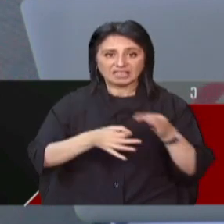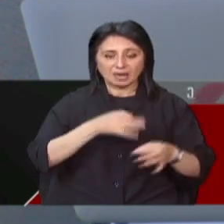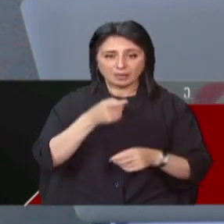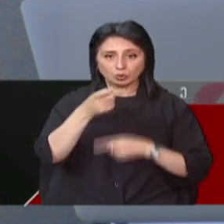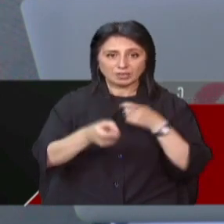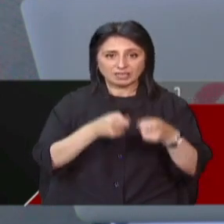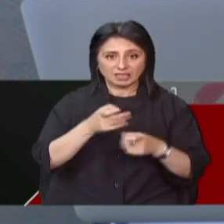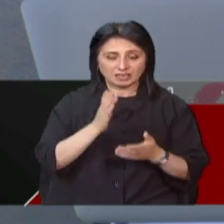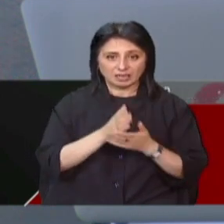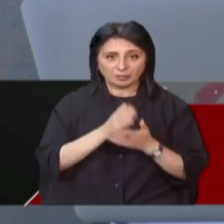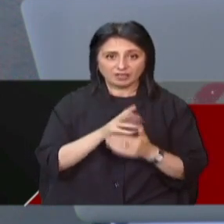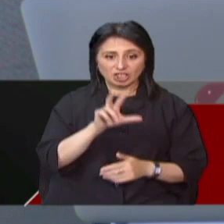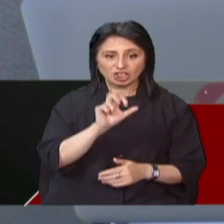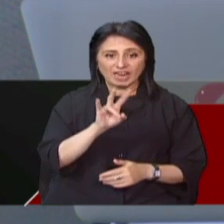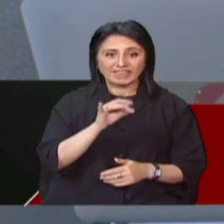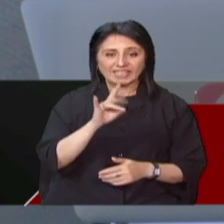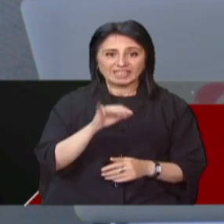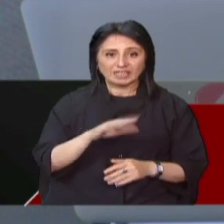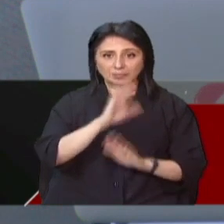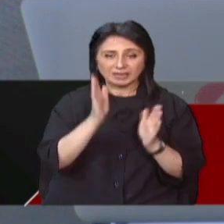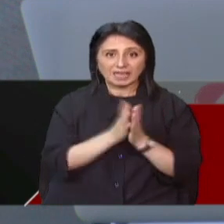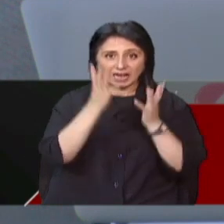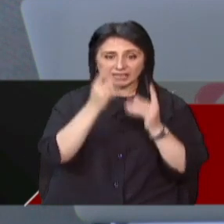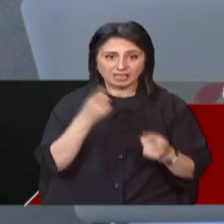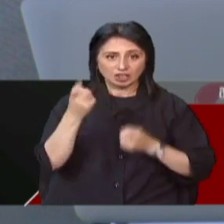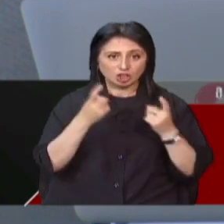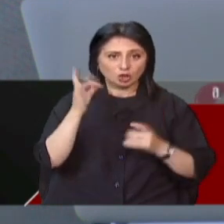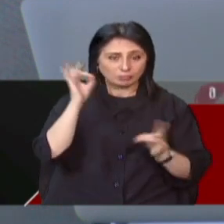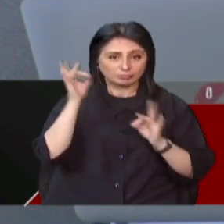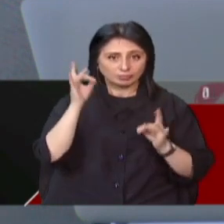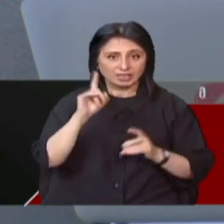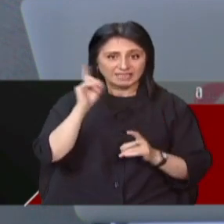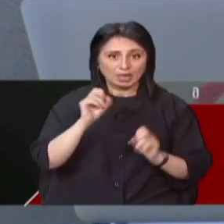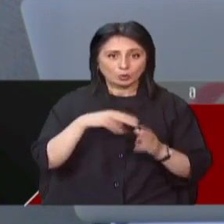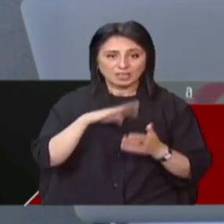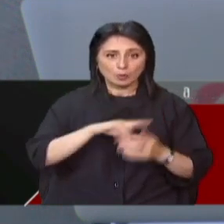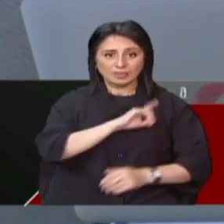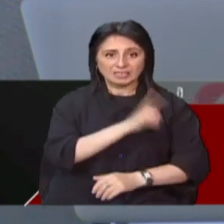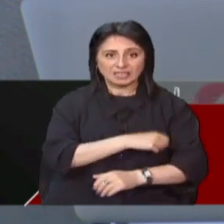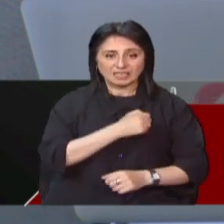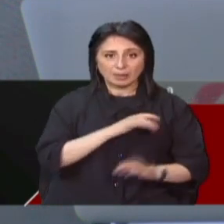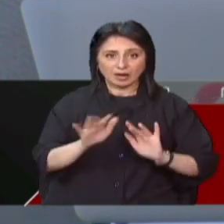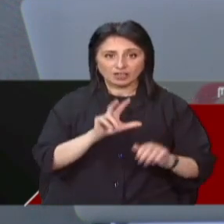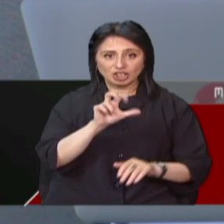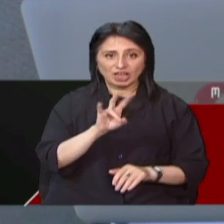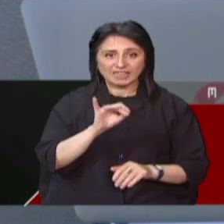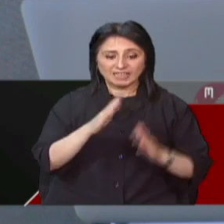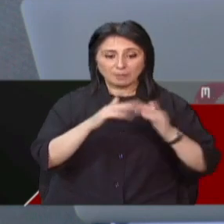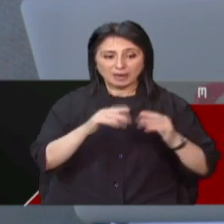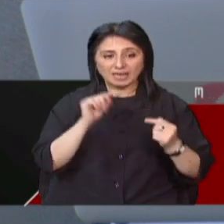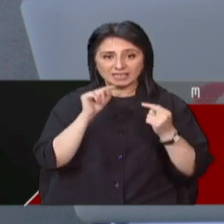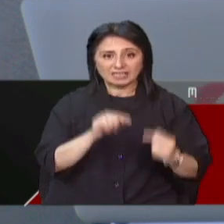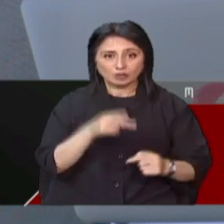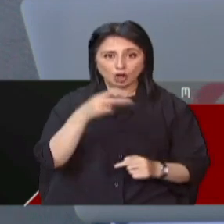tsetsqlis gakhsna mokhva. Jenin-shi mteli dghia srolis khma ismis. Israelis usaptkhobis salebi samkhedro operatsia Jenin-is banakis